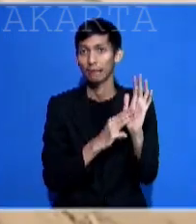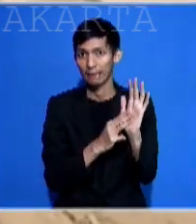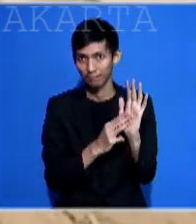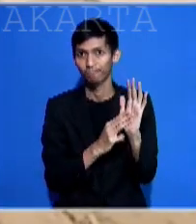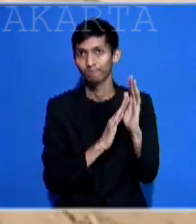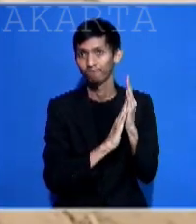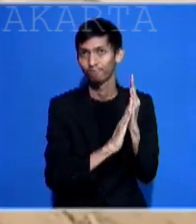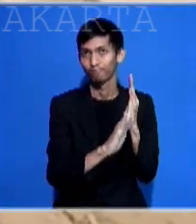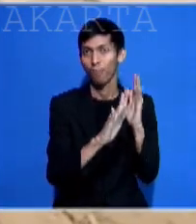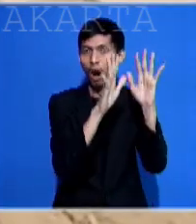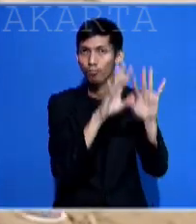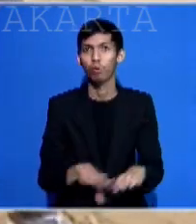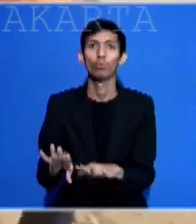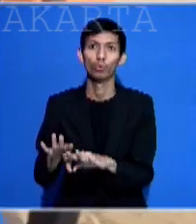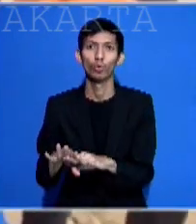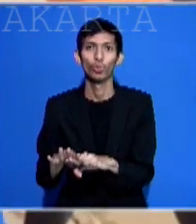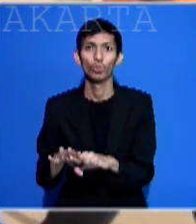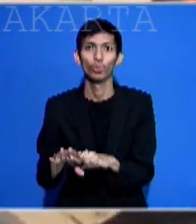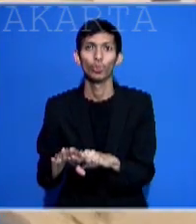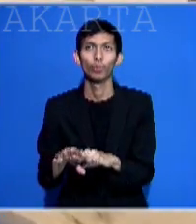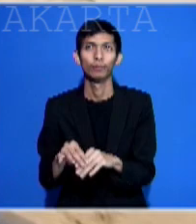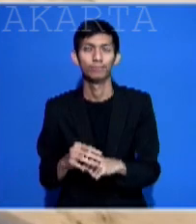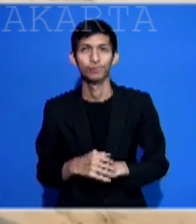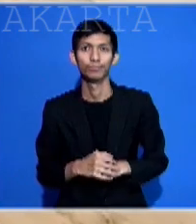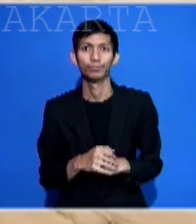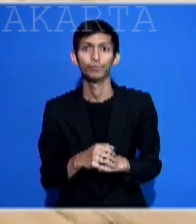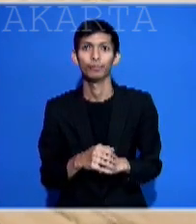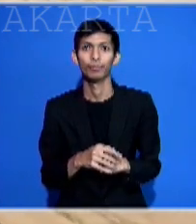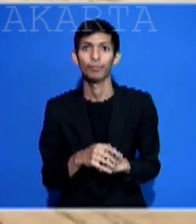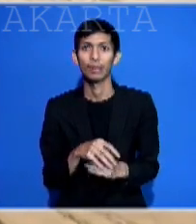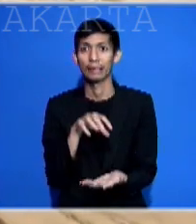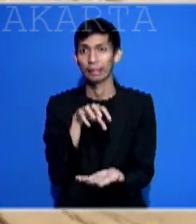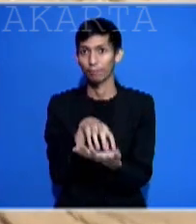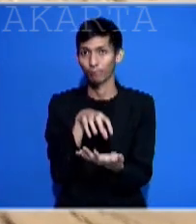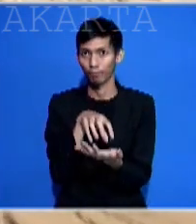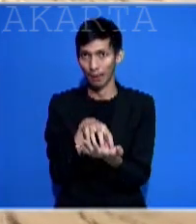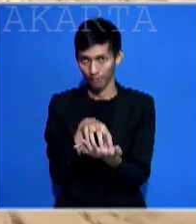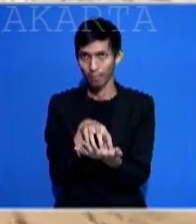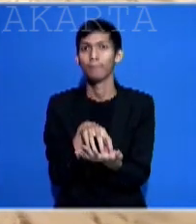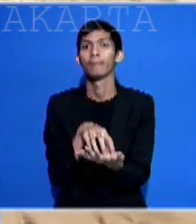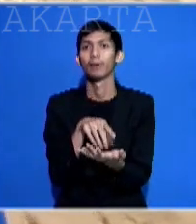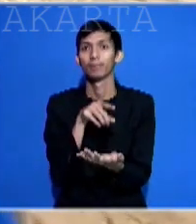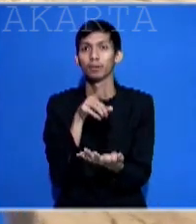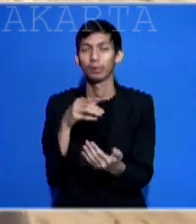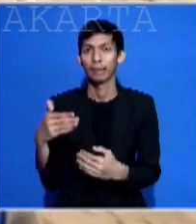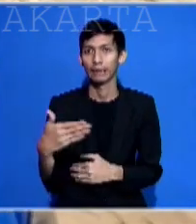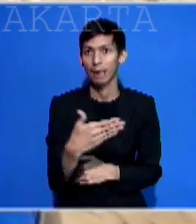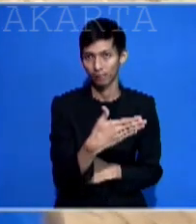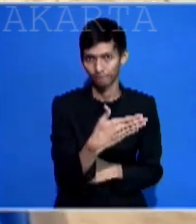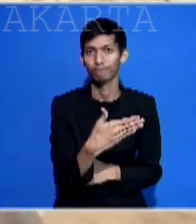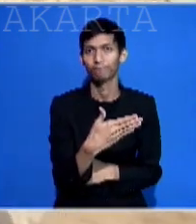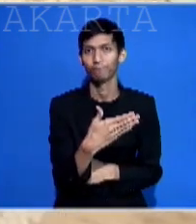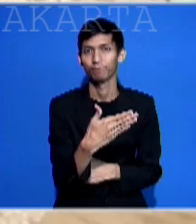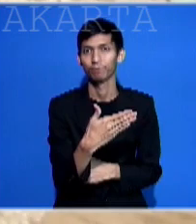ambrol, hingga mengancam bangunan utama tempat pelelangan ini. Kan ini sakit mengancam